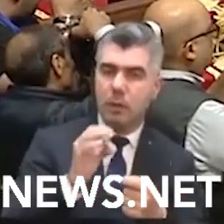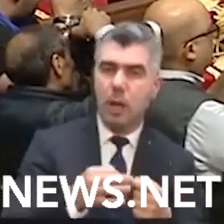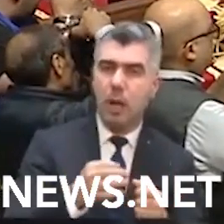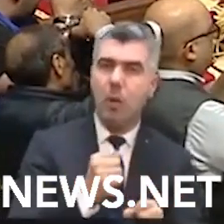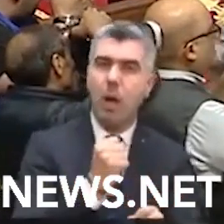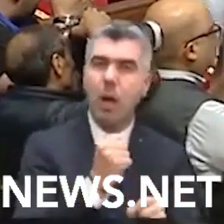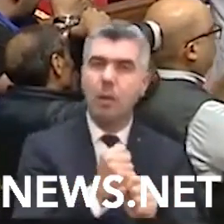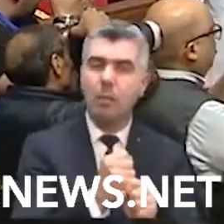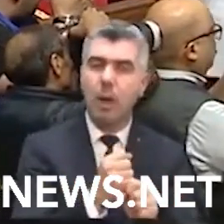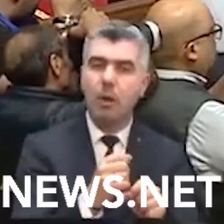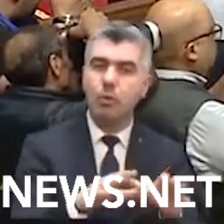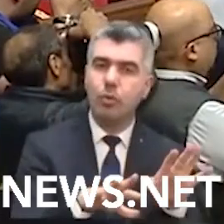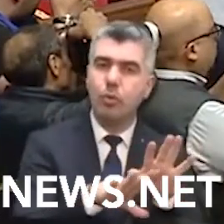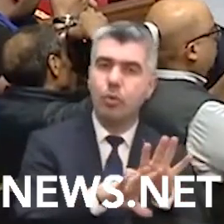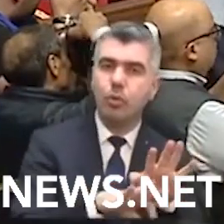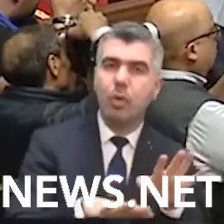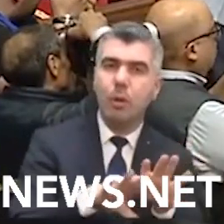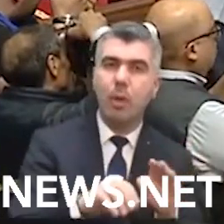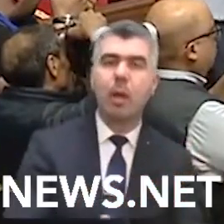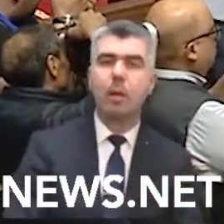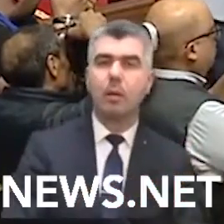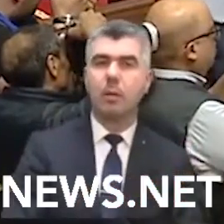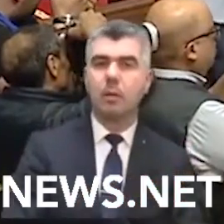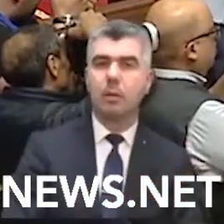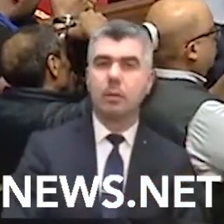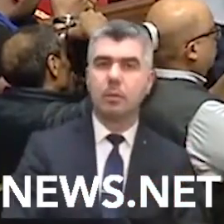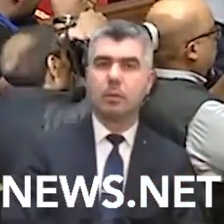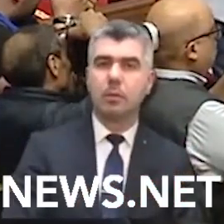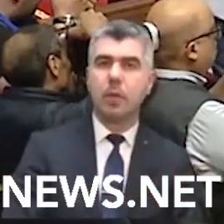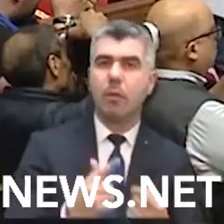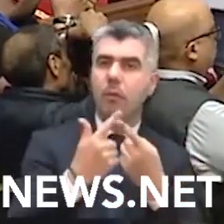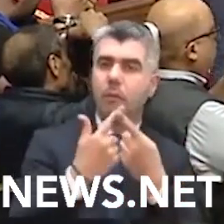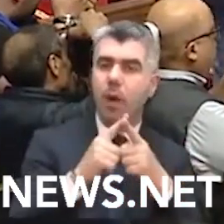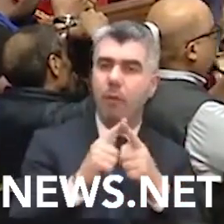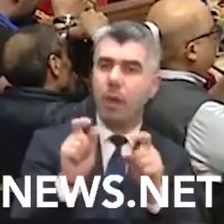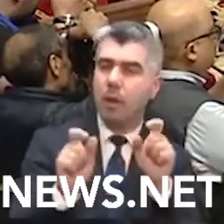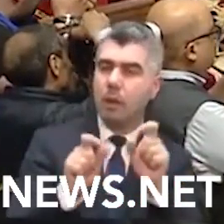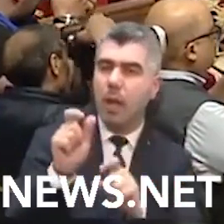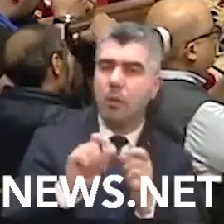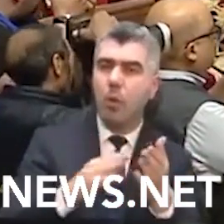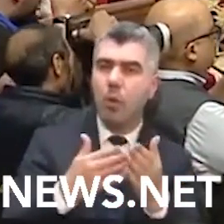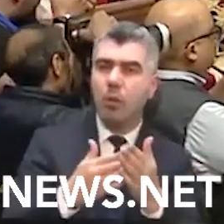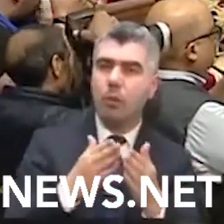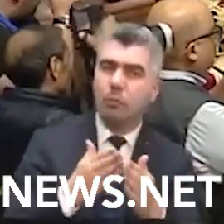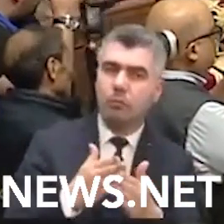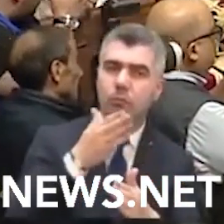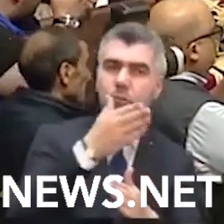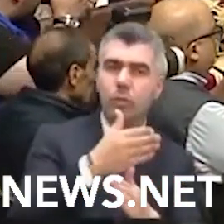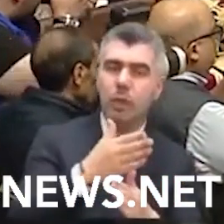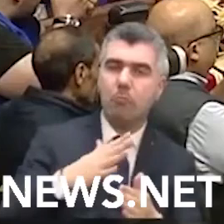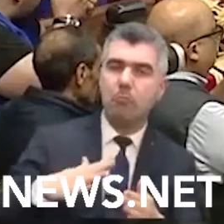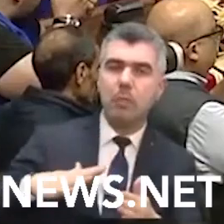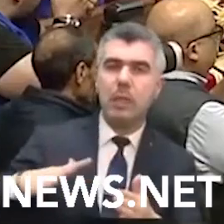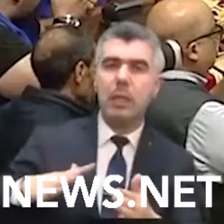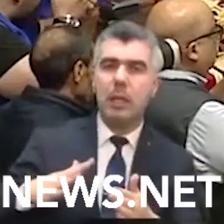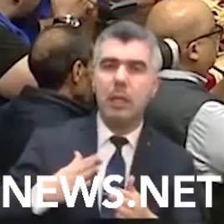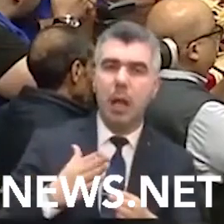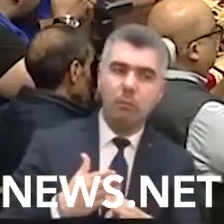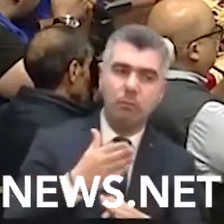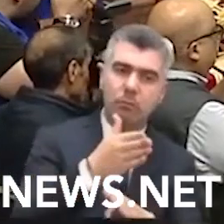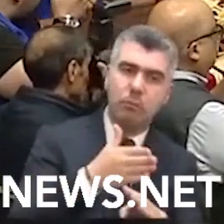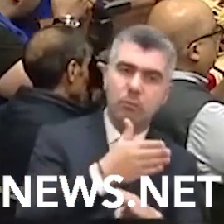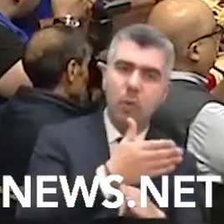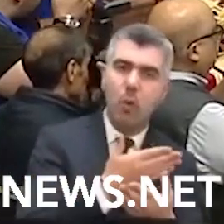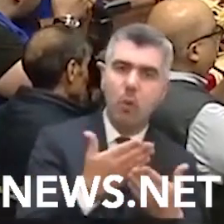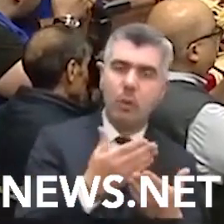ووظيفته الاجتماعية التي تمكن مختلف شرائح المجتمع من التنقل داخل المدن والولوج إلى كافة